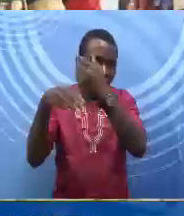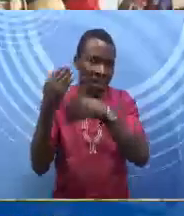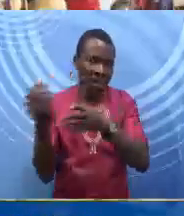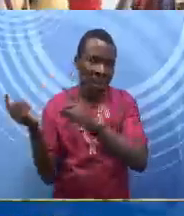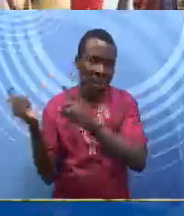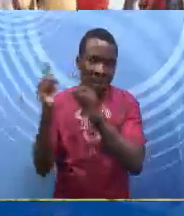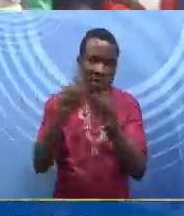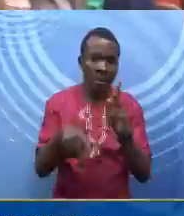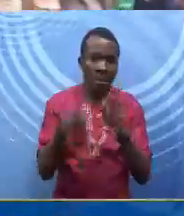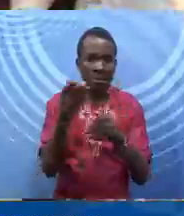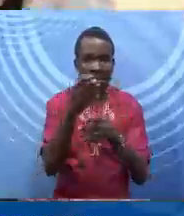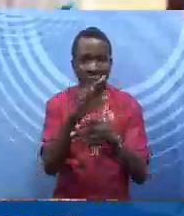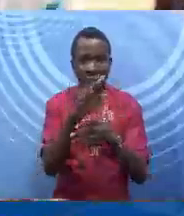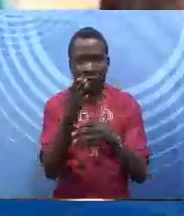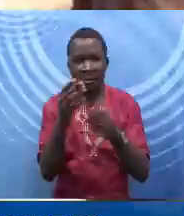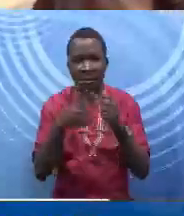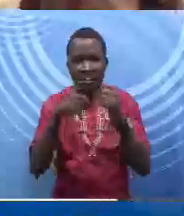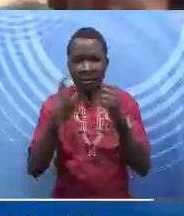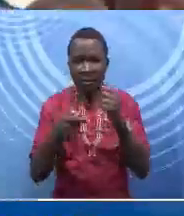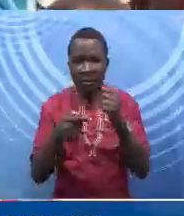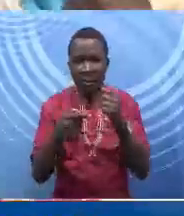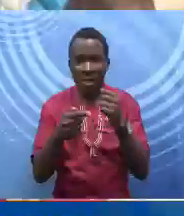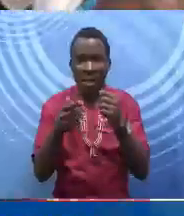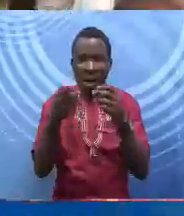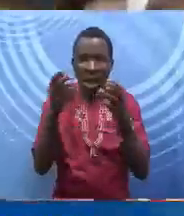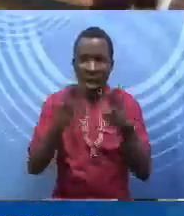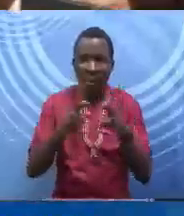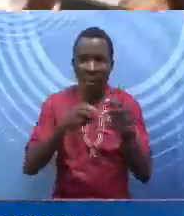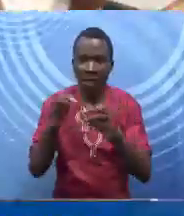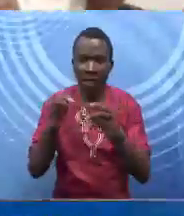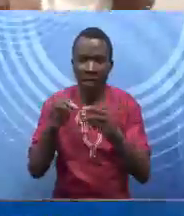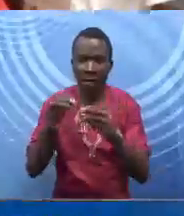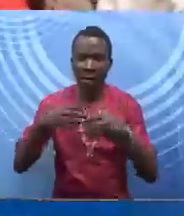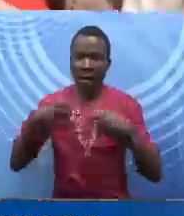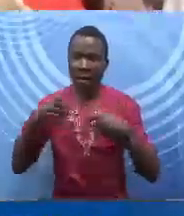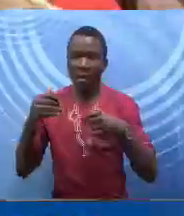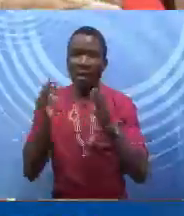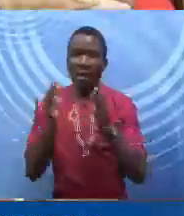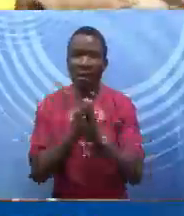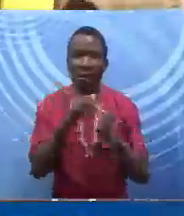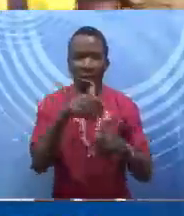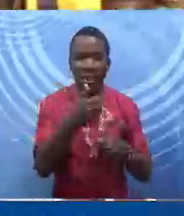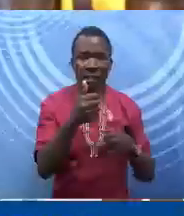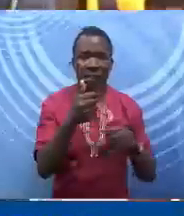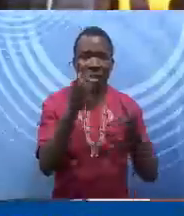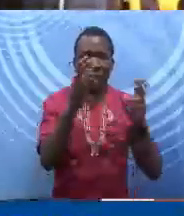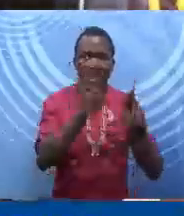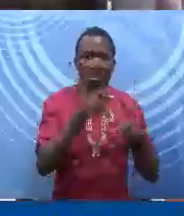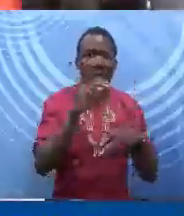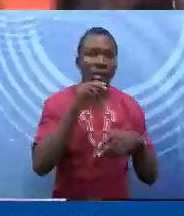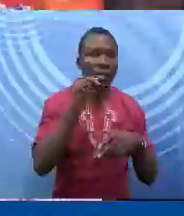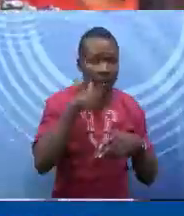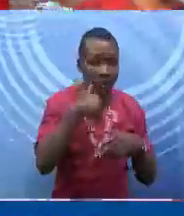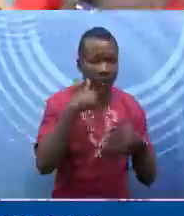kuko habaga ririya soko ry'amatungo, ariko hakaba n'irindi soko irizaba ejo naryo bikaba byahuriranye